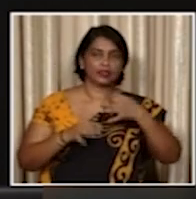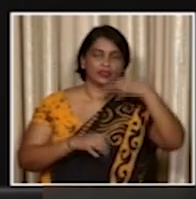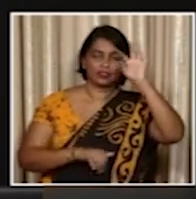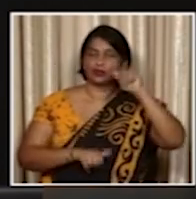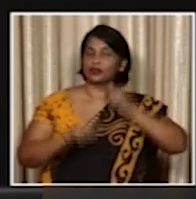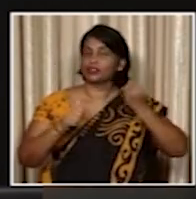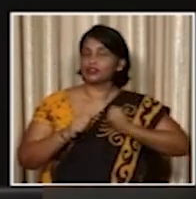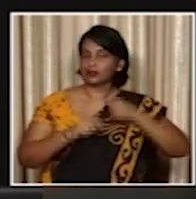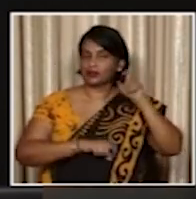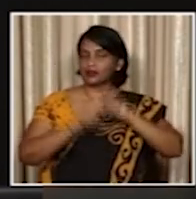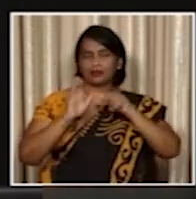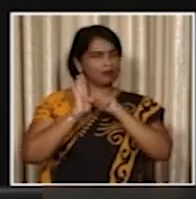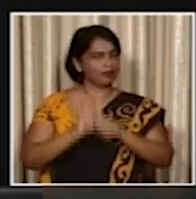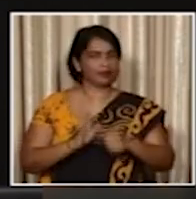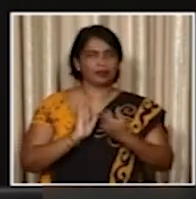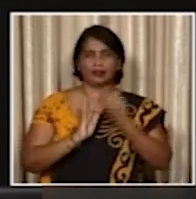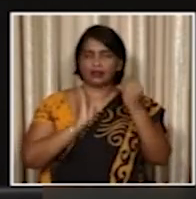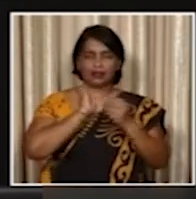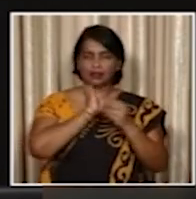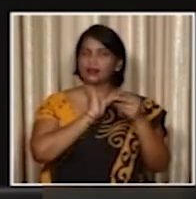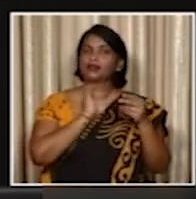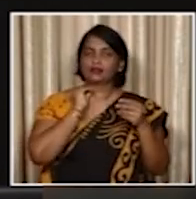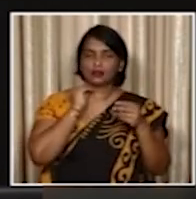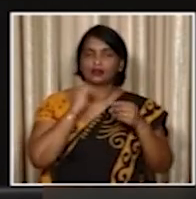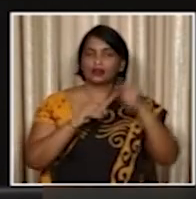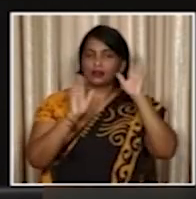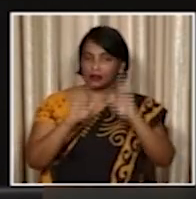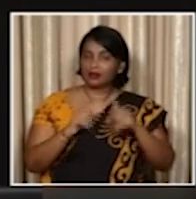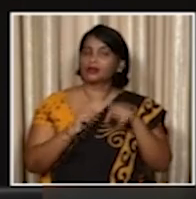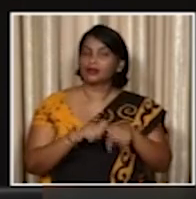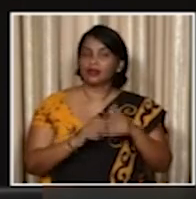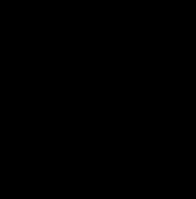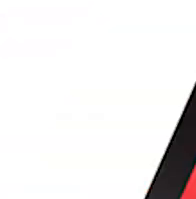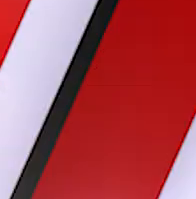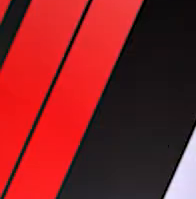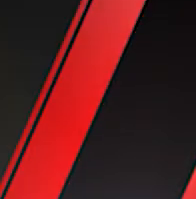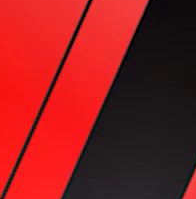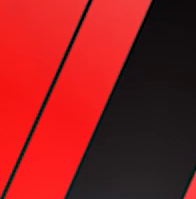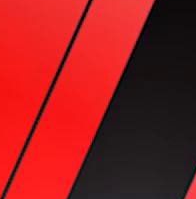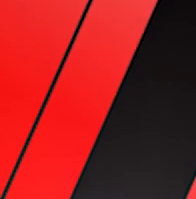වෛද්‍යවරයෙකුට අසාධාරණයක් වෙන්න ඉඩ දෙන්නේ නැහැ. එහෙම අසාධාරණයක් වෙනවා නම් මේ ඇමතිකම අපි ඉන්නෙත් නැහැ.